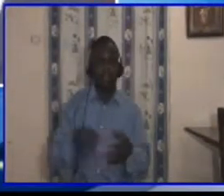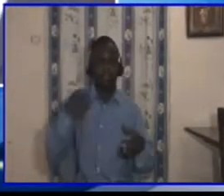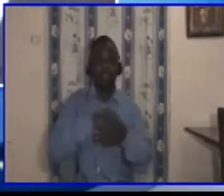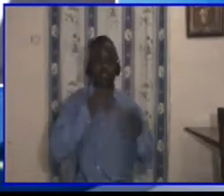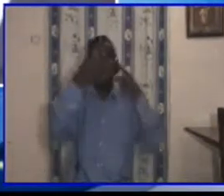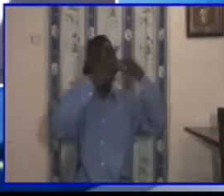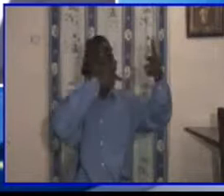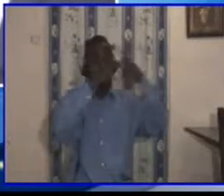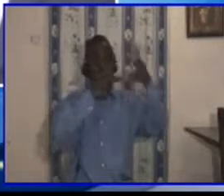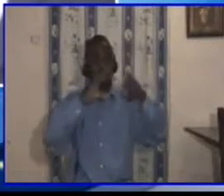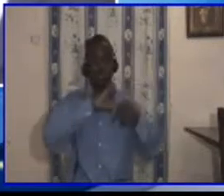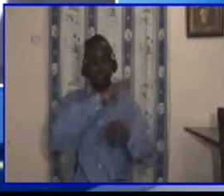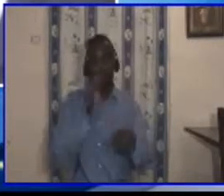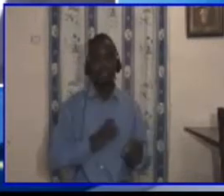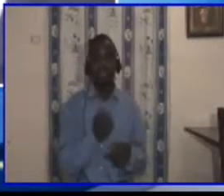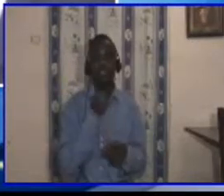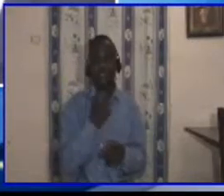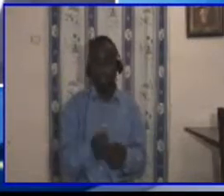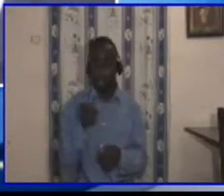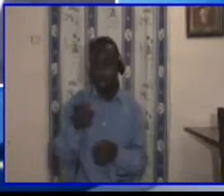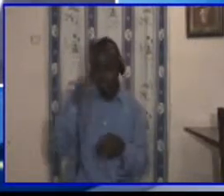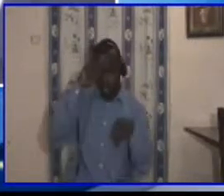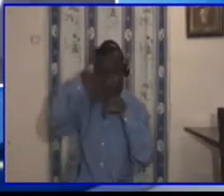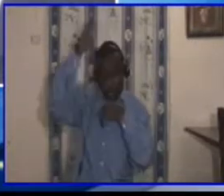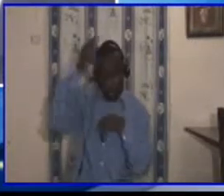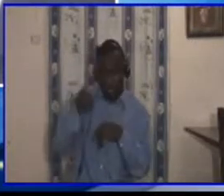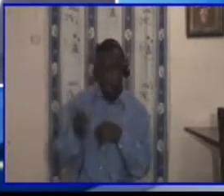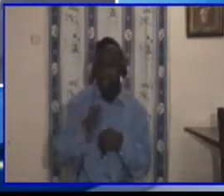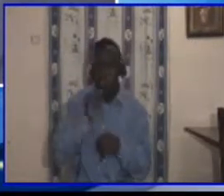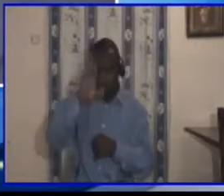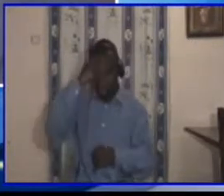e in questa visione io ho detto